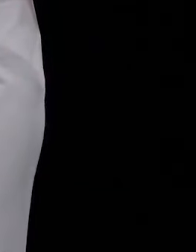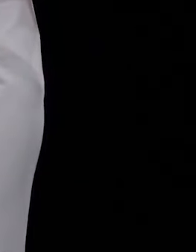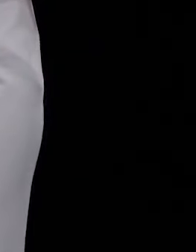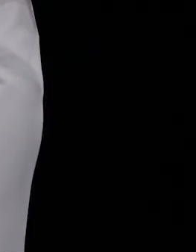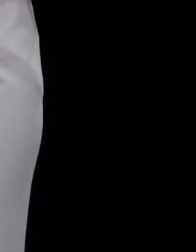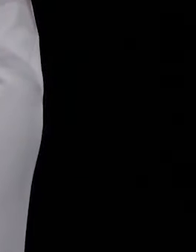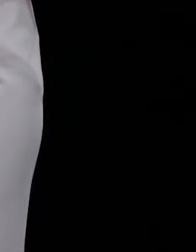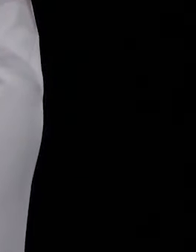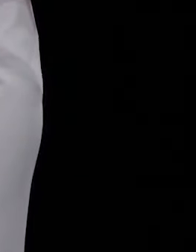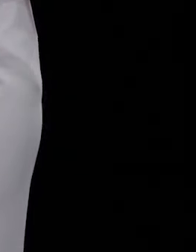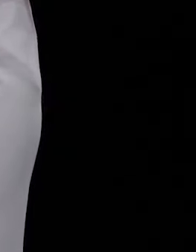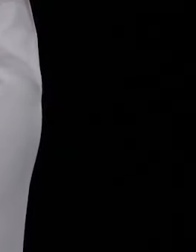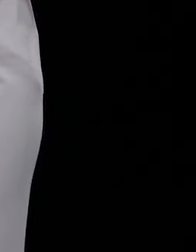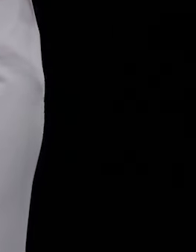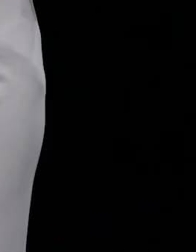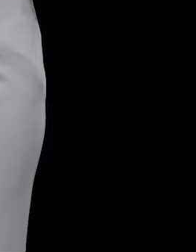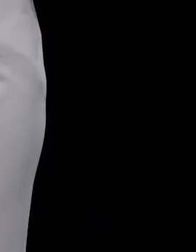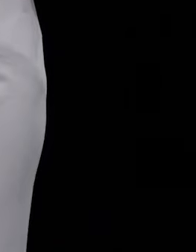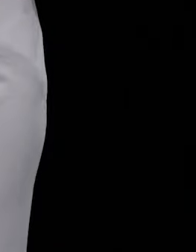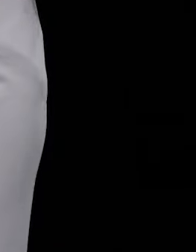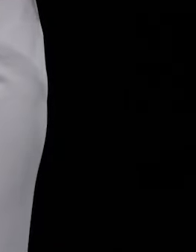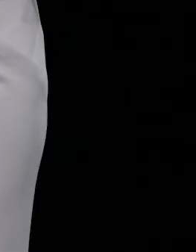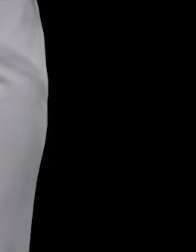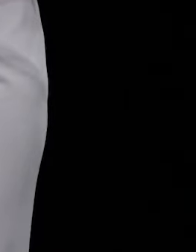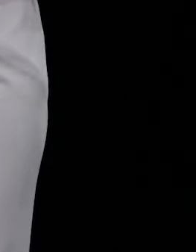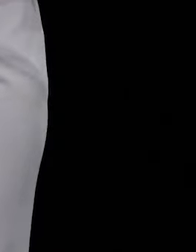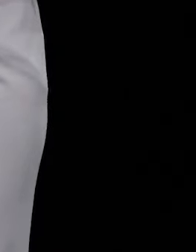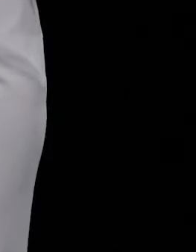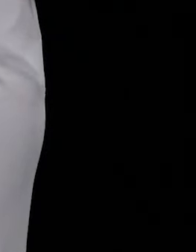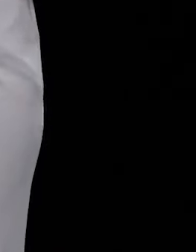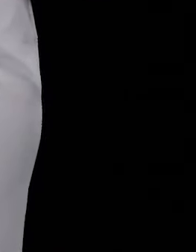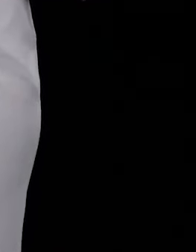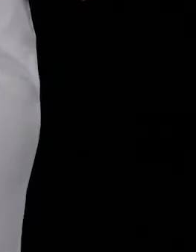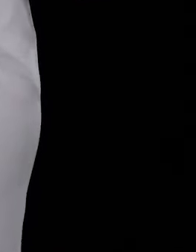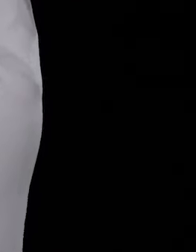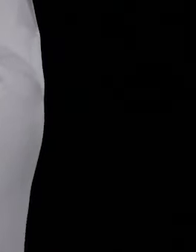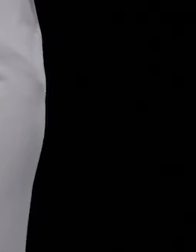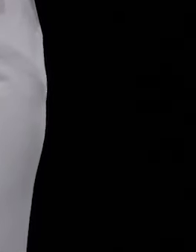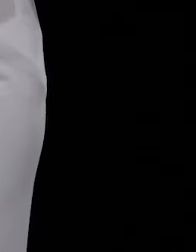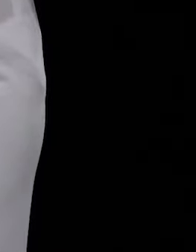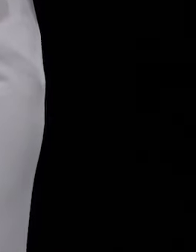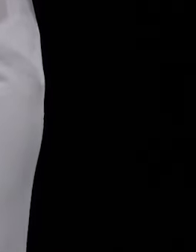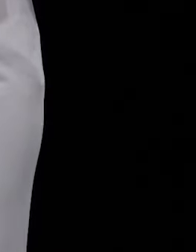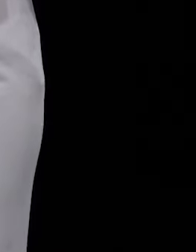언제 어디서나 내 손안의 뉴스. 광주 MBC 뉴스 유튜브 구독으로 함께하세요.